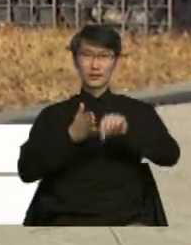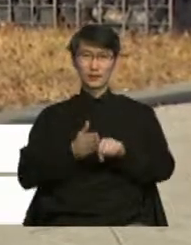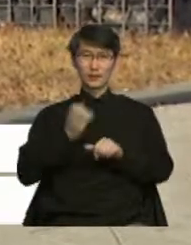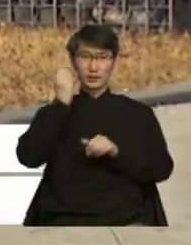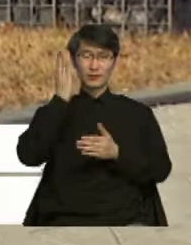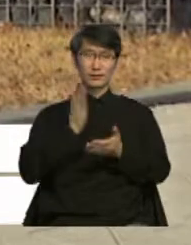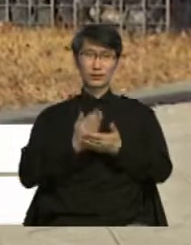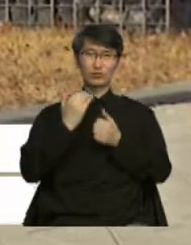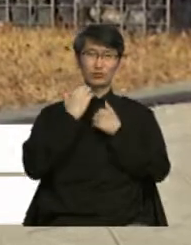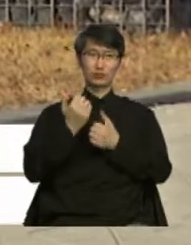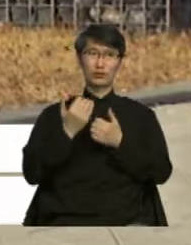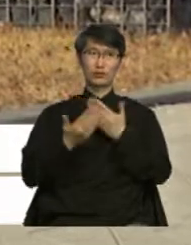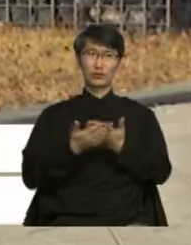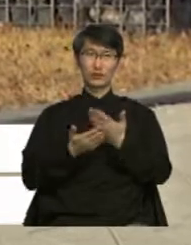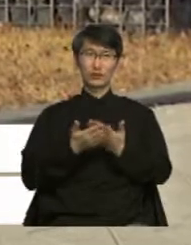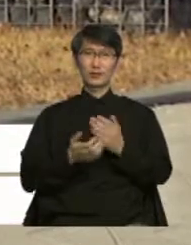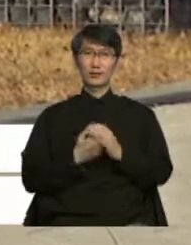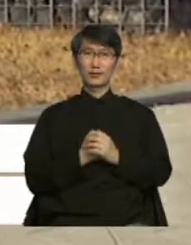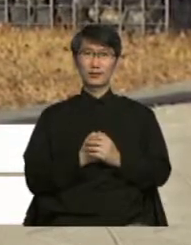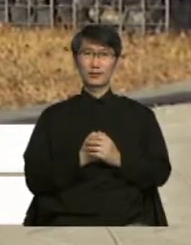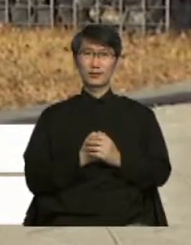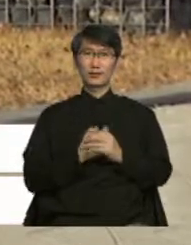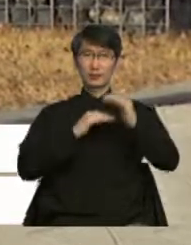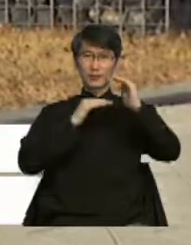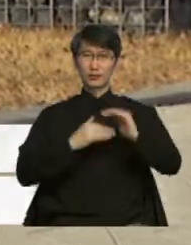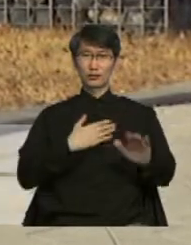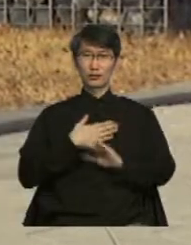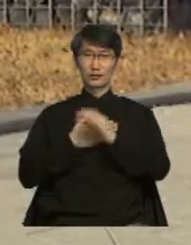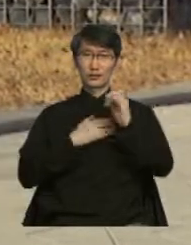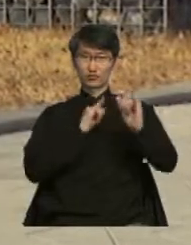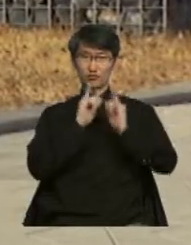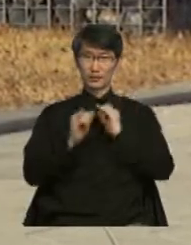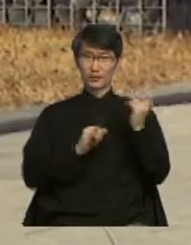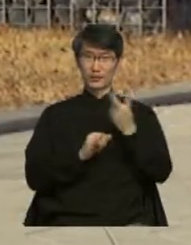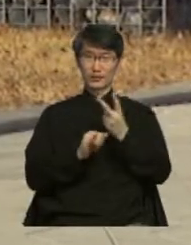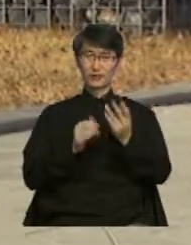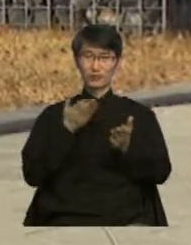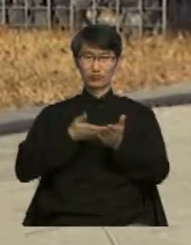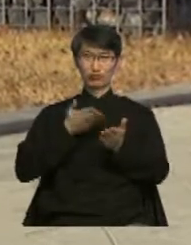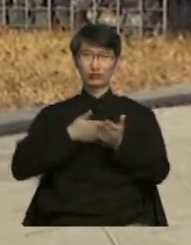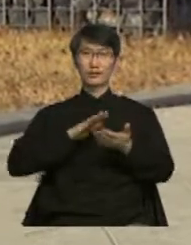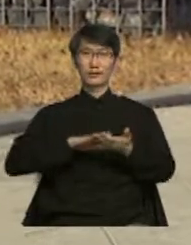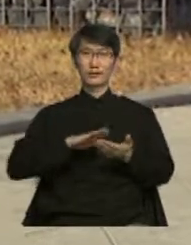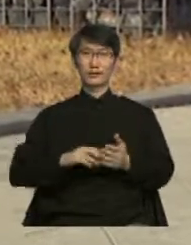잊지 마시고 꼭 불러주시기 바랍니다. 예, 그렇게 알겠습니다. 하겠습니다. 그 내용을 저희가 취재해서 다시 또 보도를